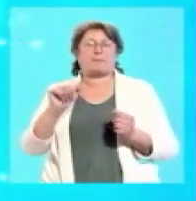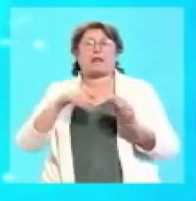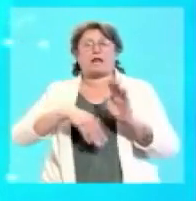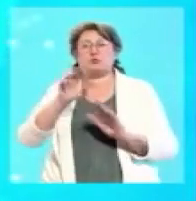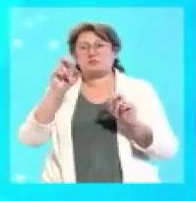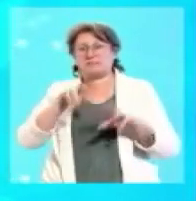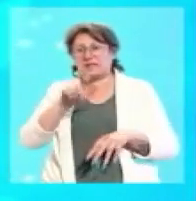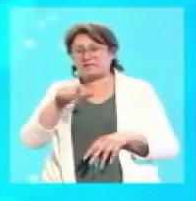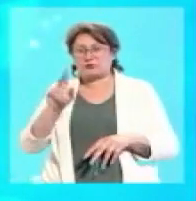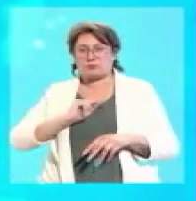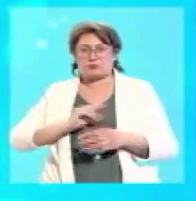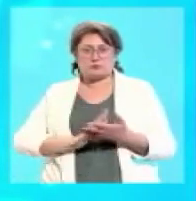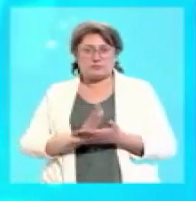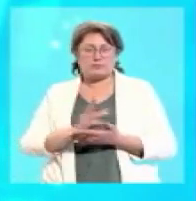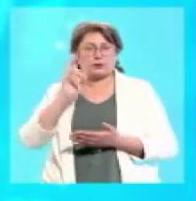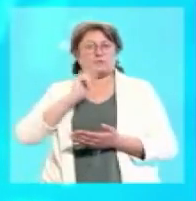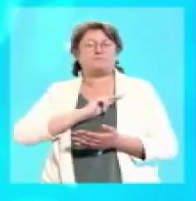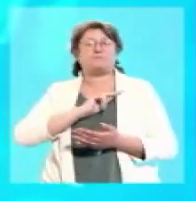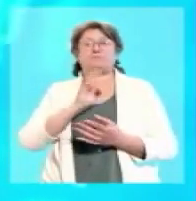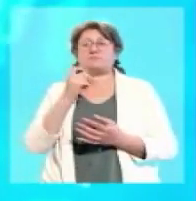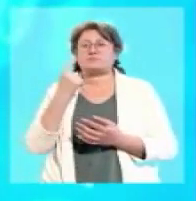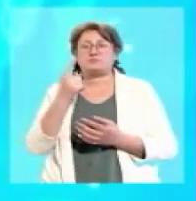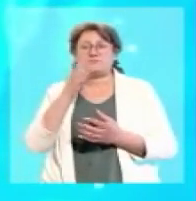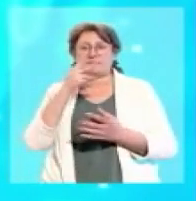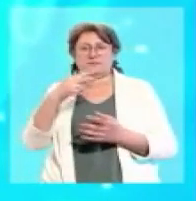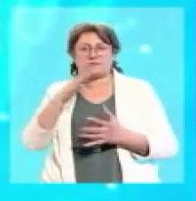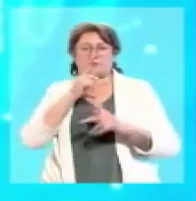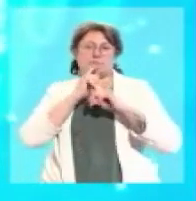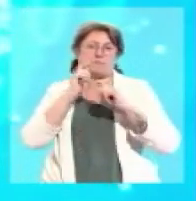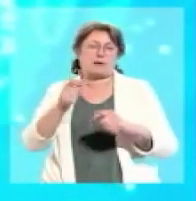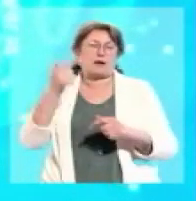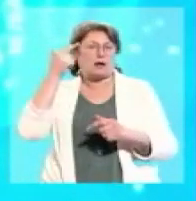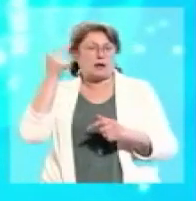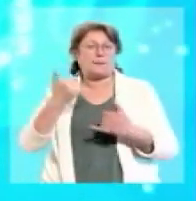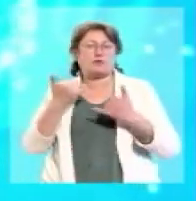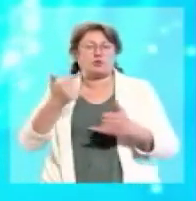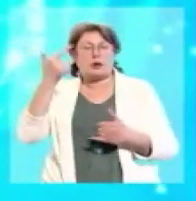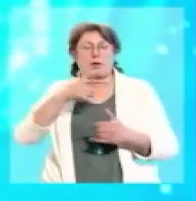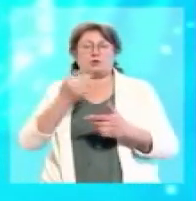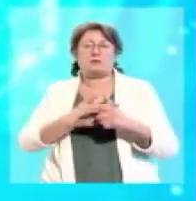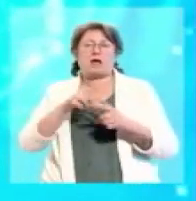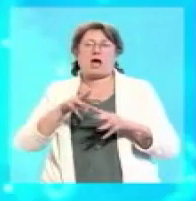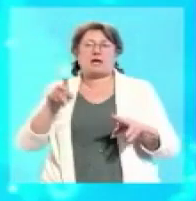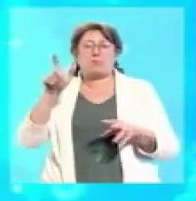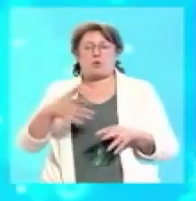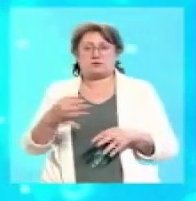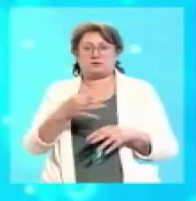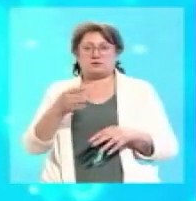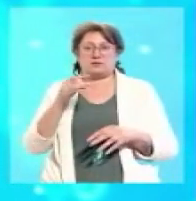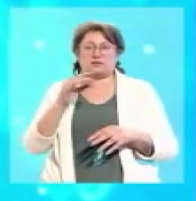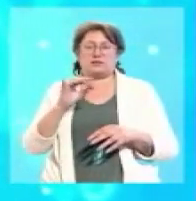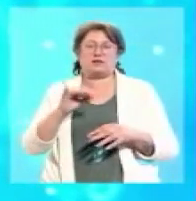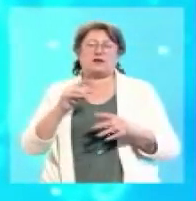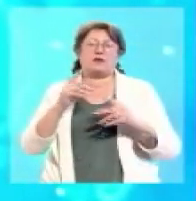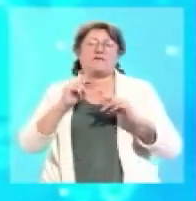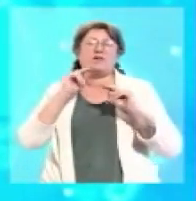специалистов, которые трудятся в рядах госслужбы, не один десяток лет наградили почетной грамотой от имени акима области. Кроме того, виновники